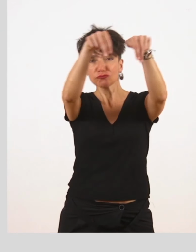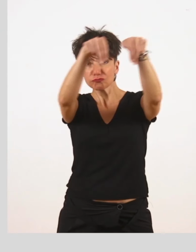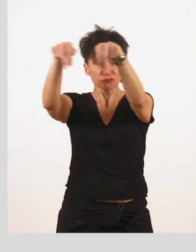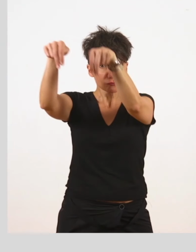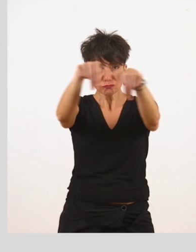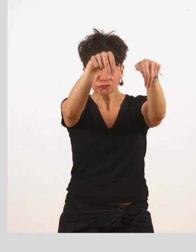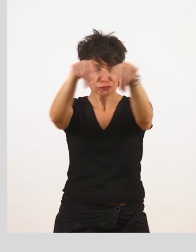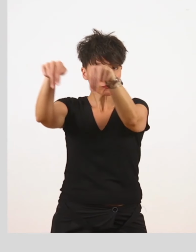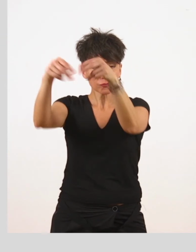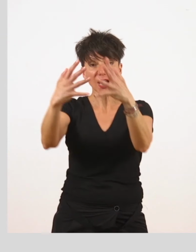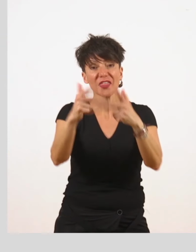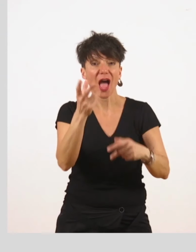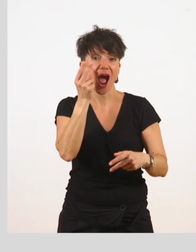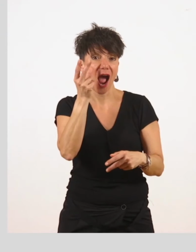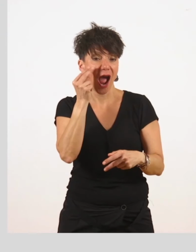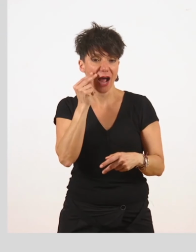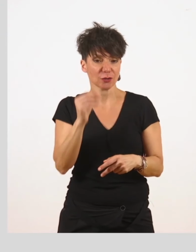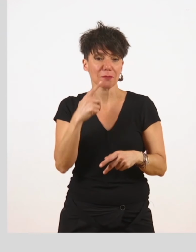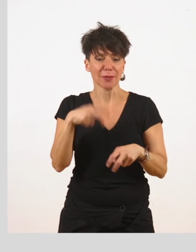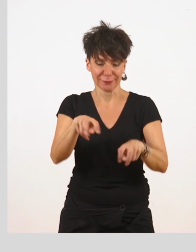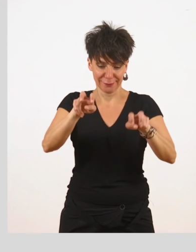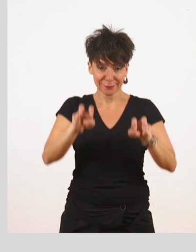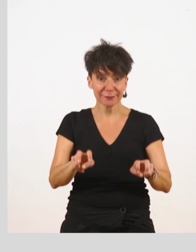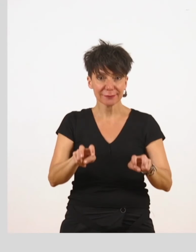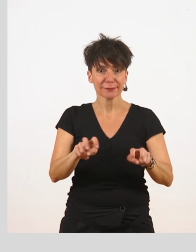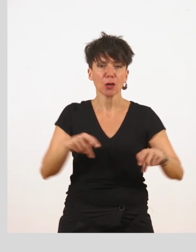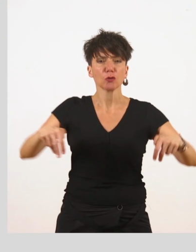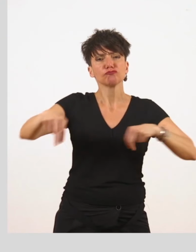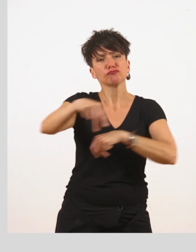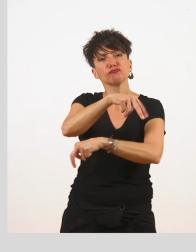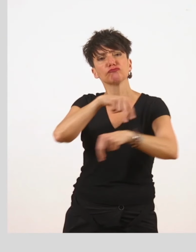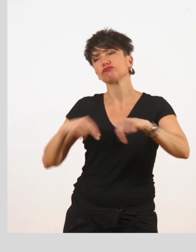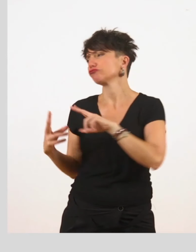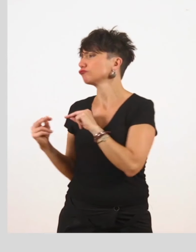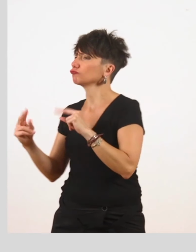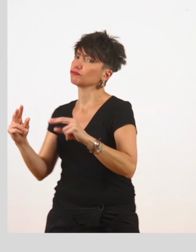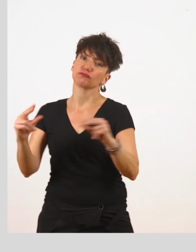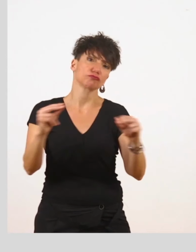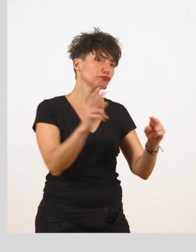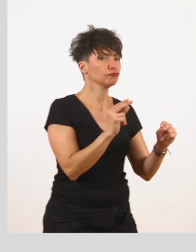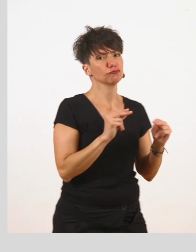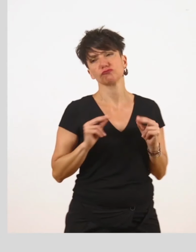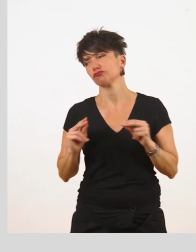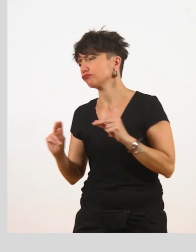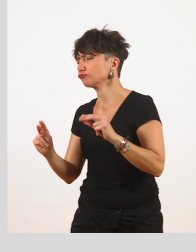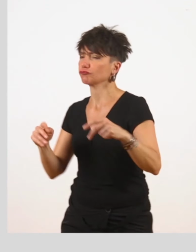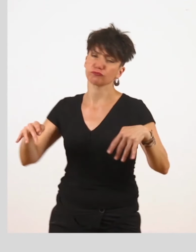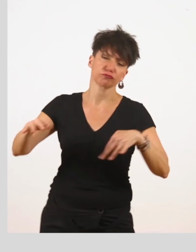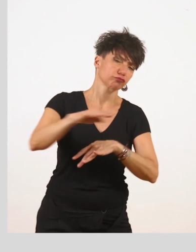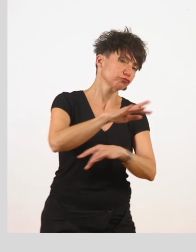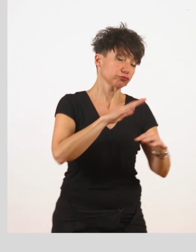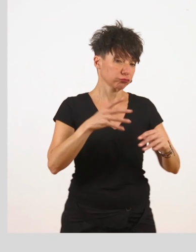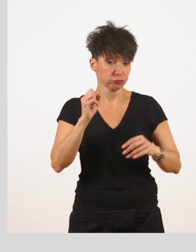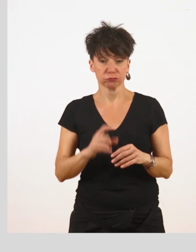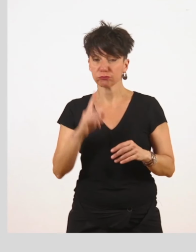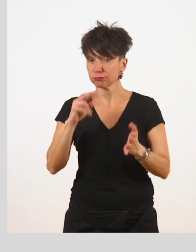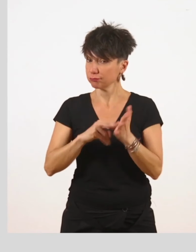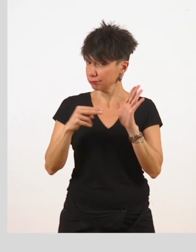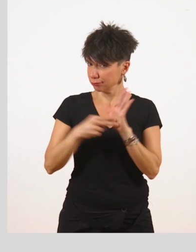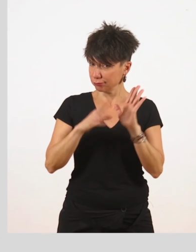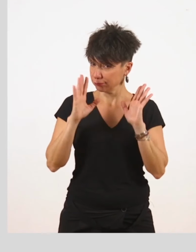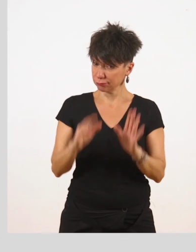θέατρο. Κάθονταν δηλαδή από κάτω. Κινούνταν, μιλούσαν. Στο βάθος μπορείτε να δείτε ότι υπήρχαν